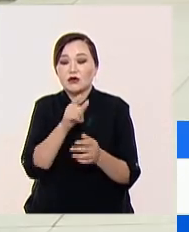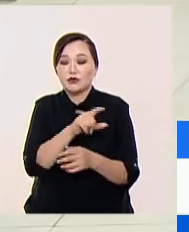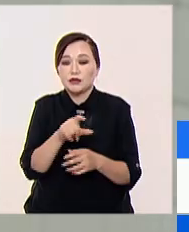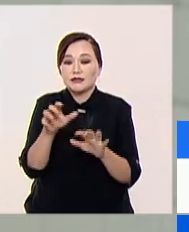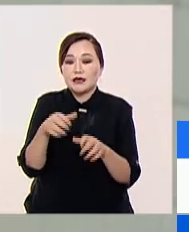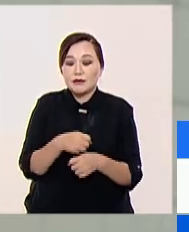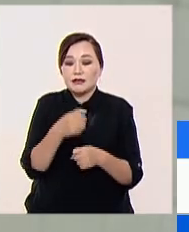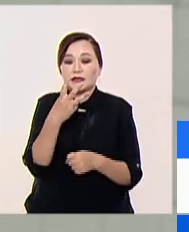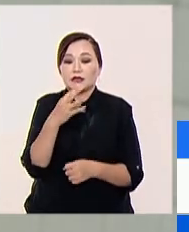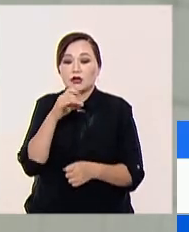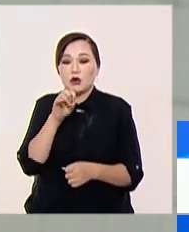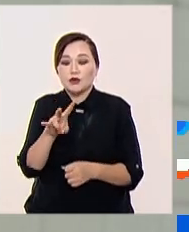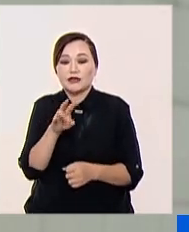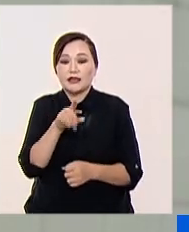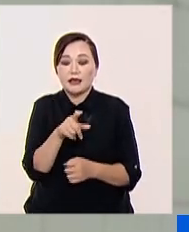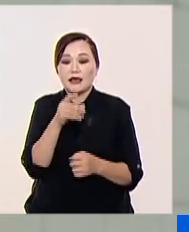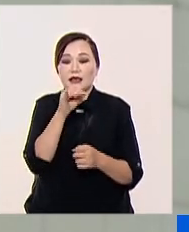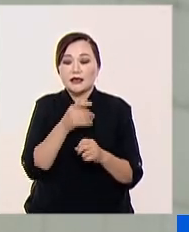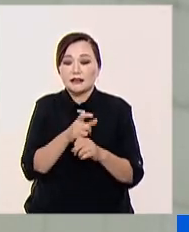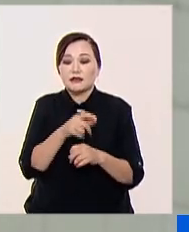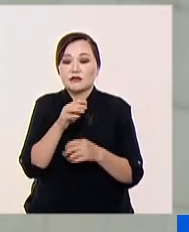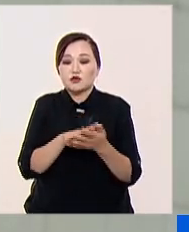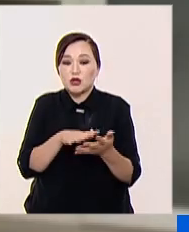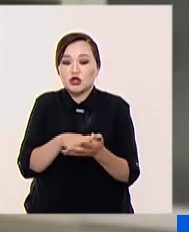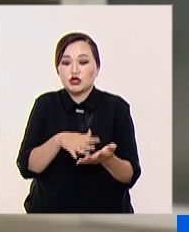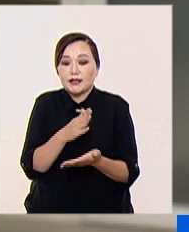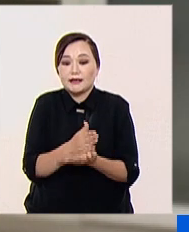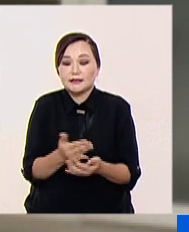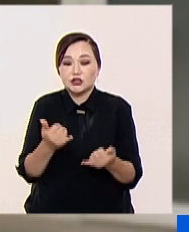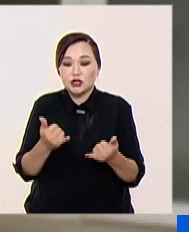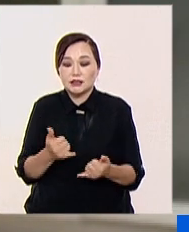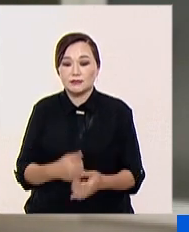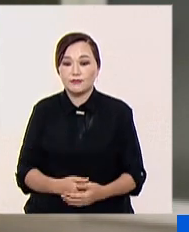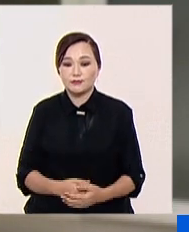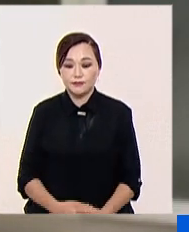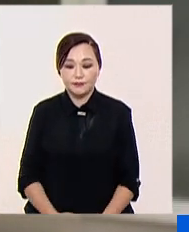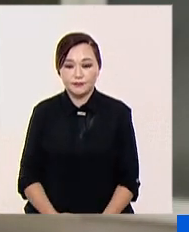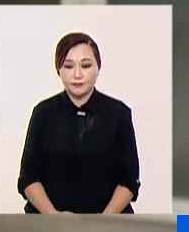более 3 триллионов тенге. И процесс этот продолжается. Еляман Раймбеков, Информбюро.